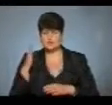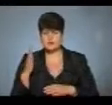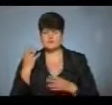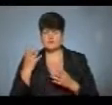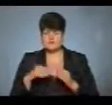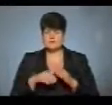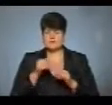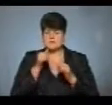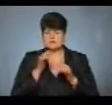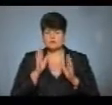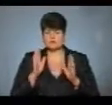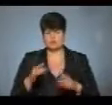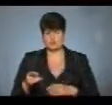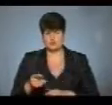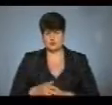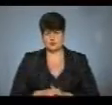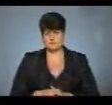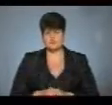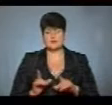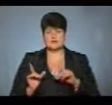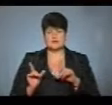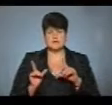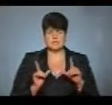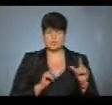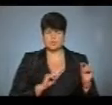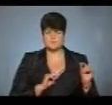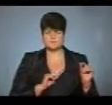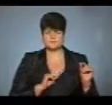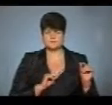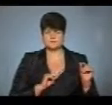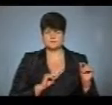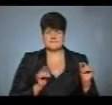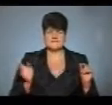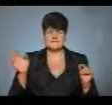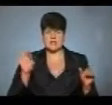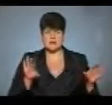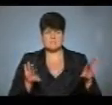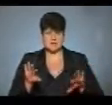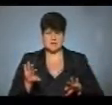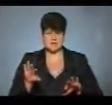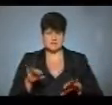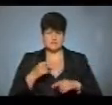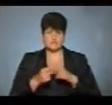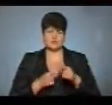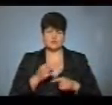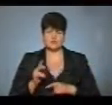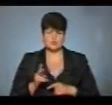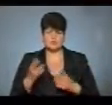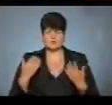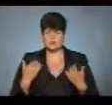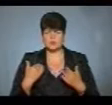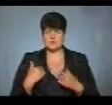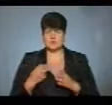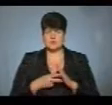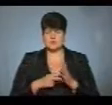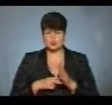зможе бути у Тернополі. Їду в Карпати з внучкою на відпочинок. Планую голосувати в